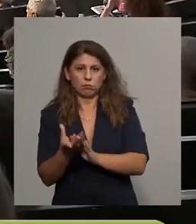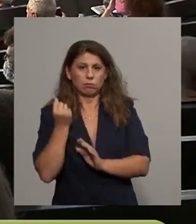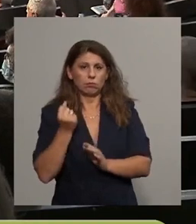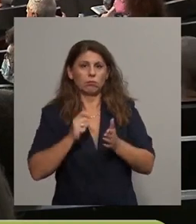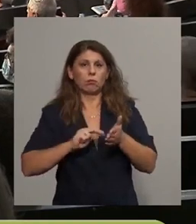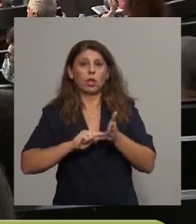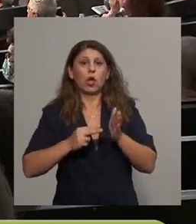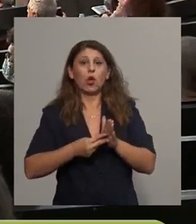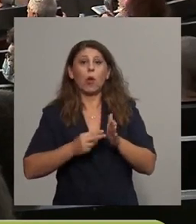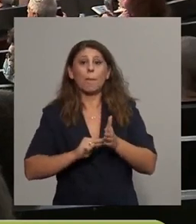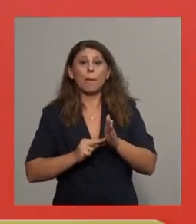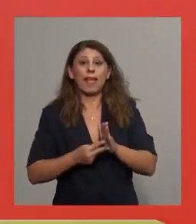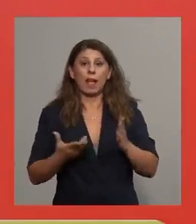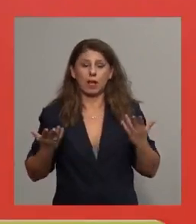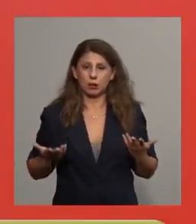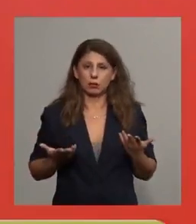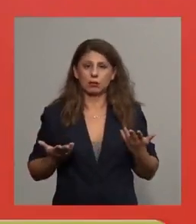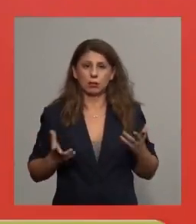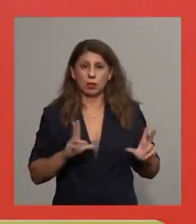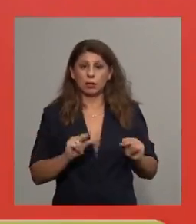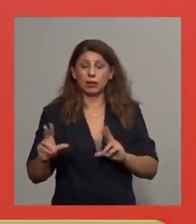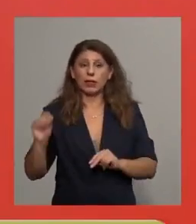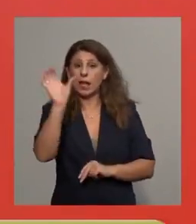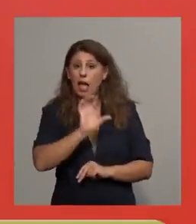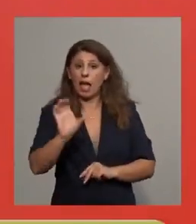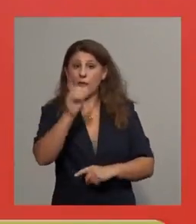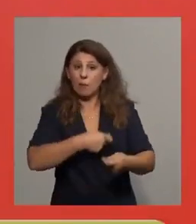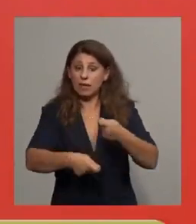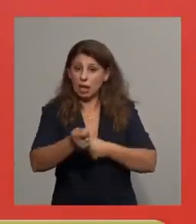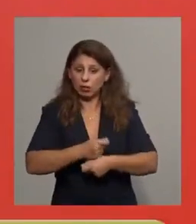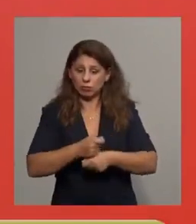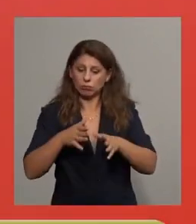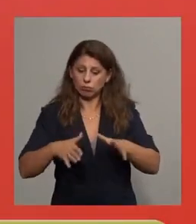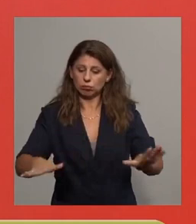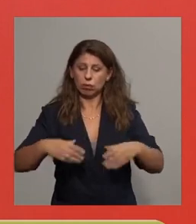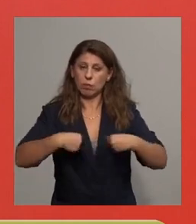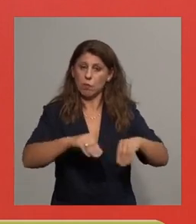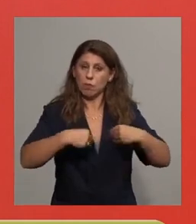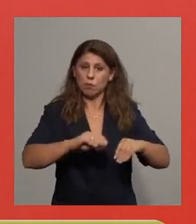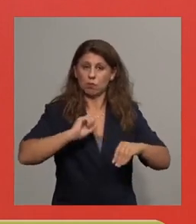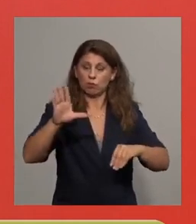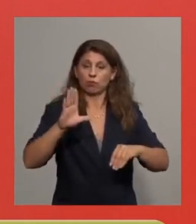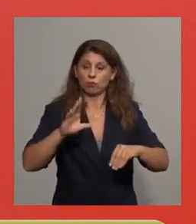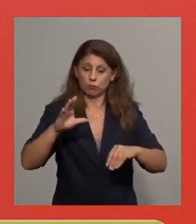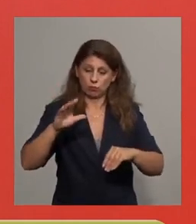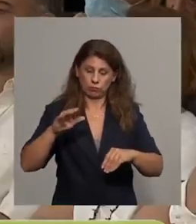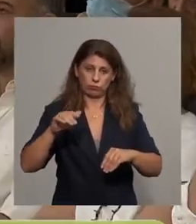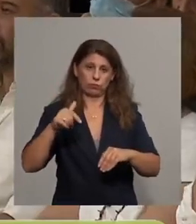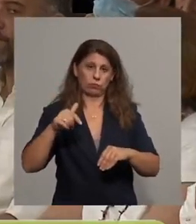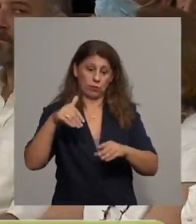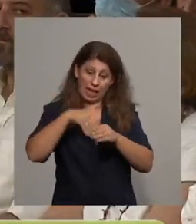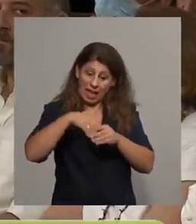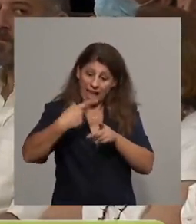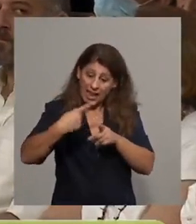οικονομία. Η κοινή ευρωπαϊκή αγορά, η προώθηση των εξαγωγών των εγχώριων ποιοτικών